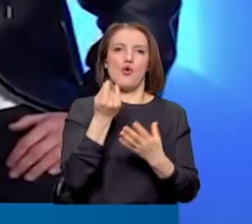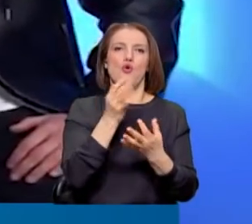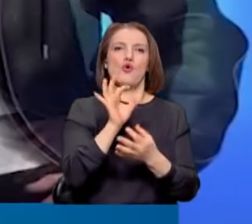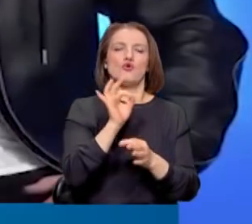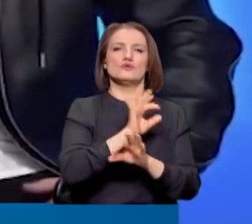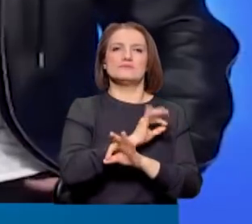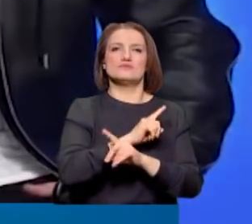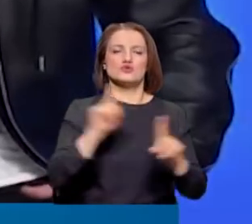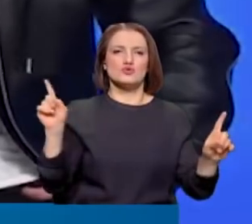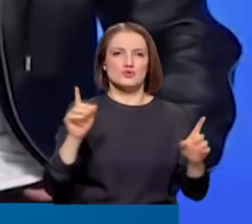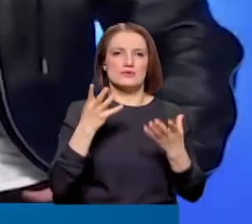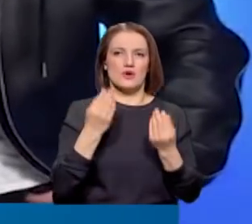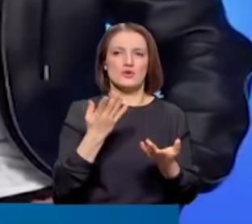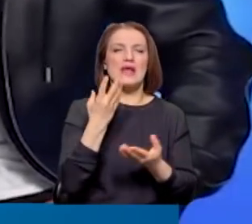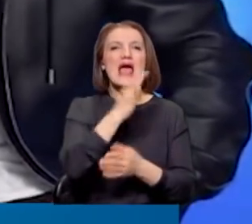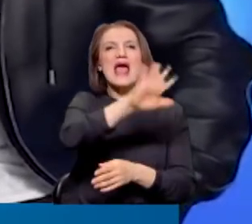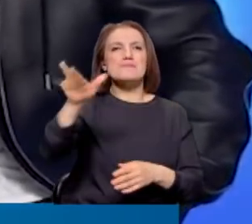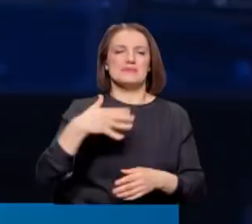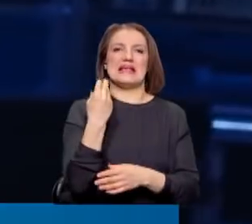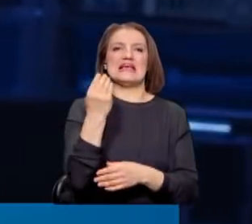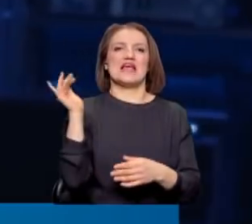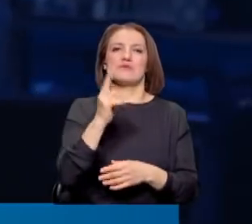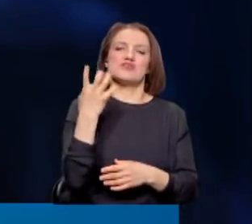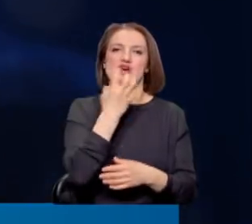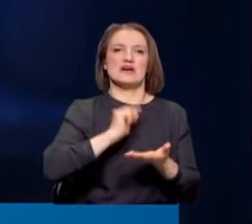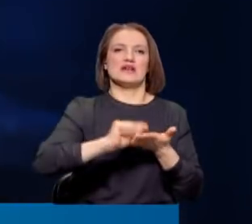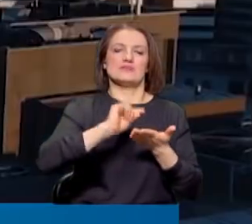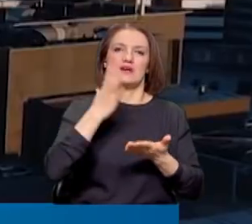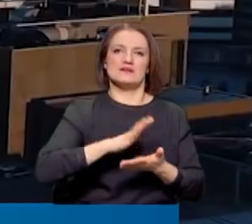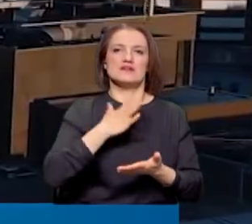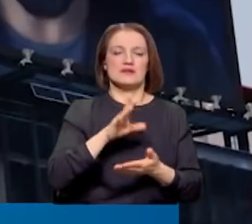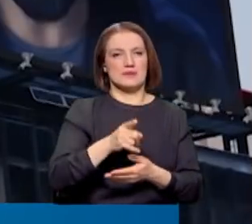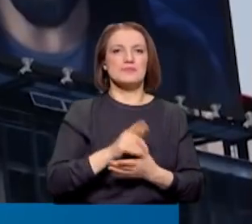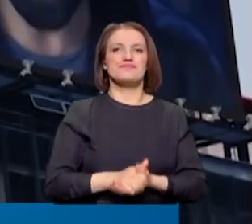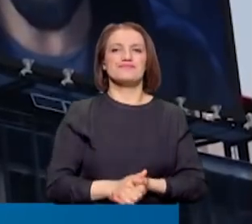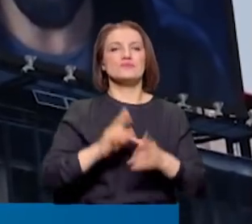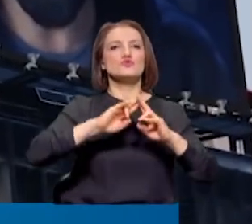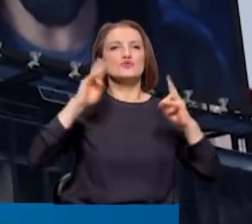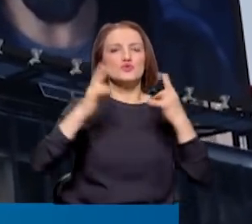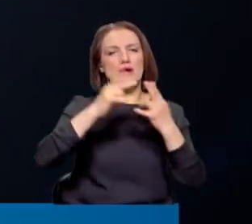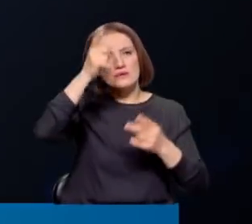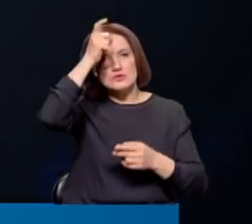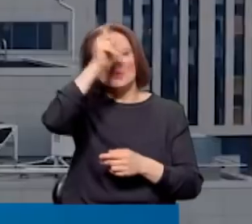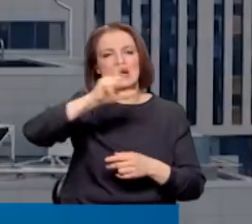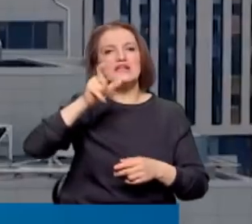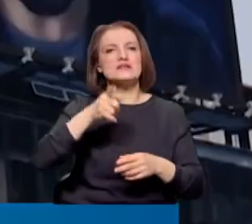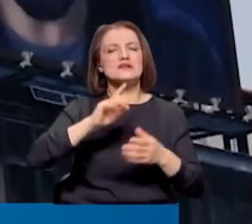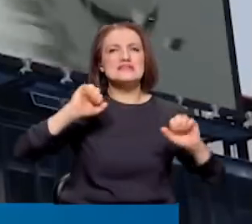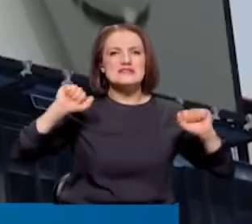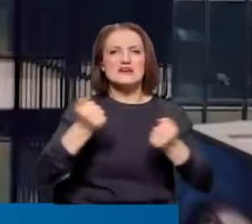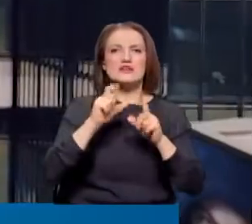olumsuz etkiliyordu hepimize çok iyi gelecek bir şarkı yazmak istedim Tarkan şarkı daha yayınlanmadan açıklama yaptı dünyanın Türkiye'nin içinden geçtiği